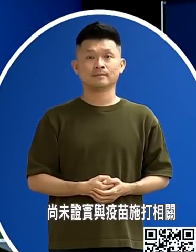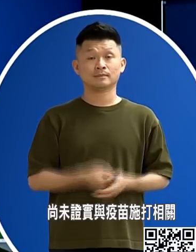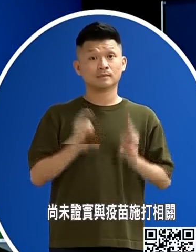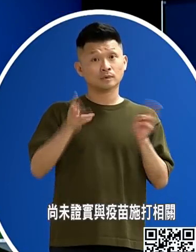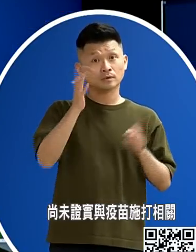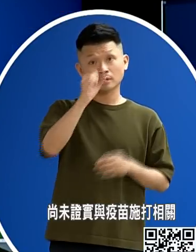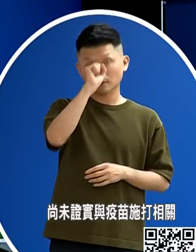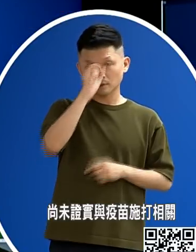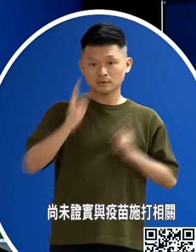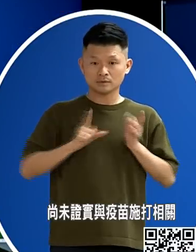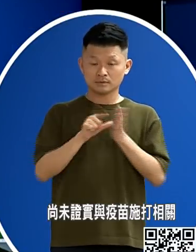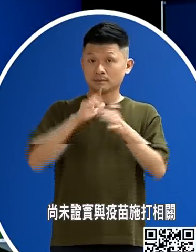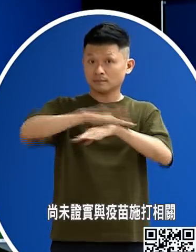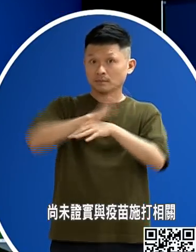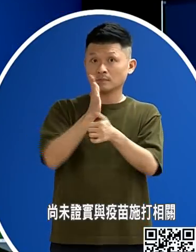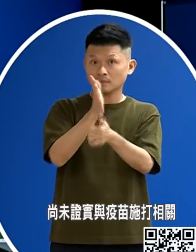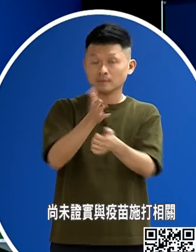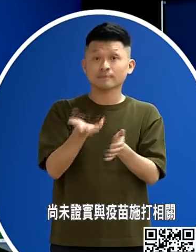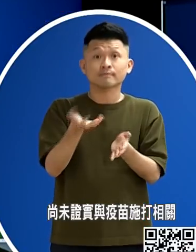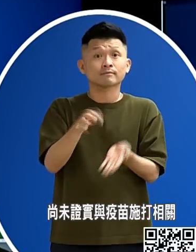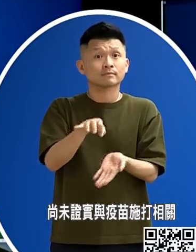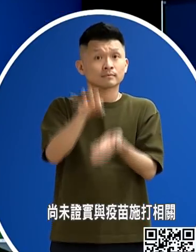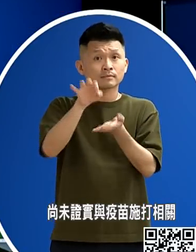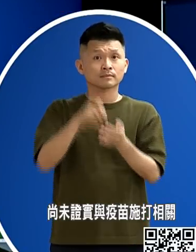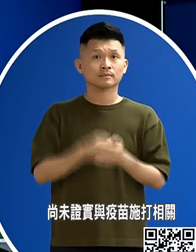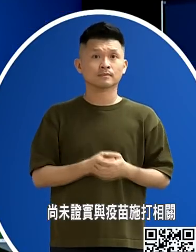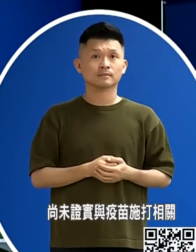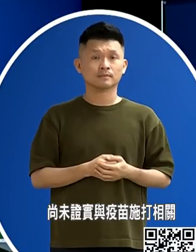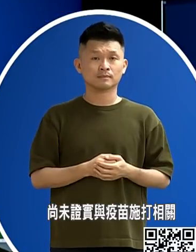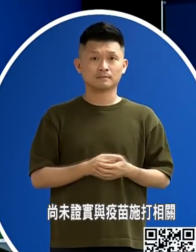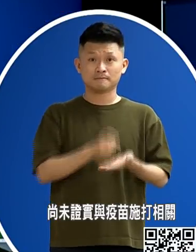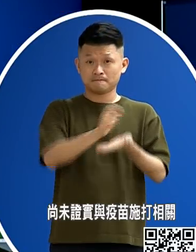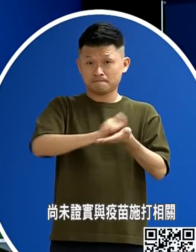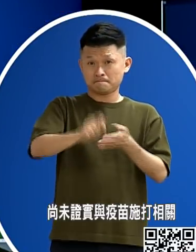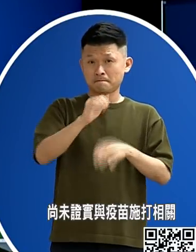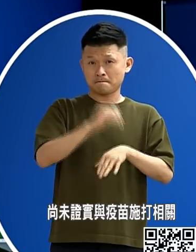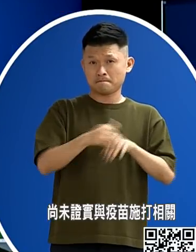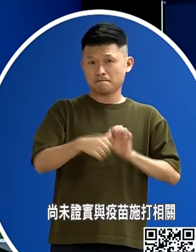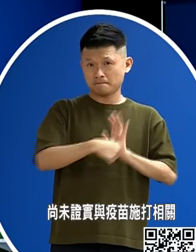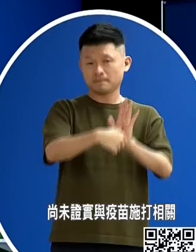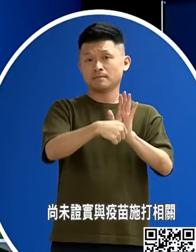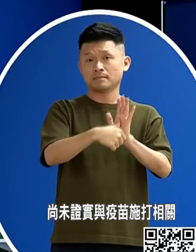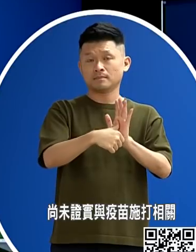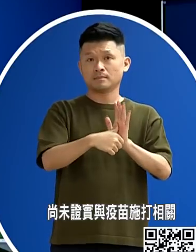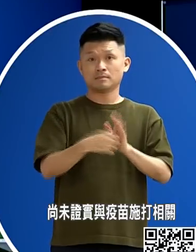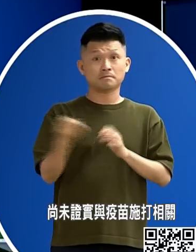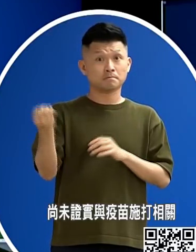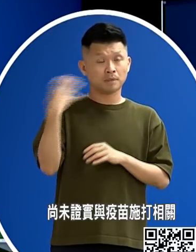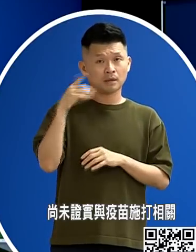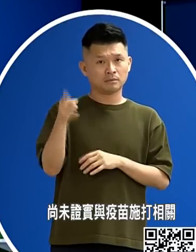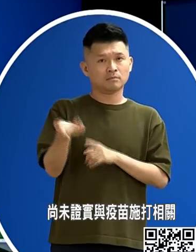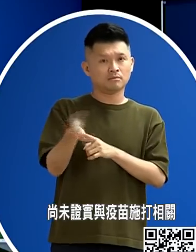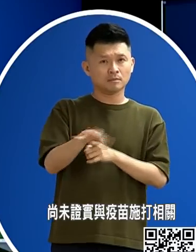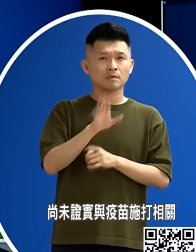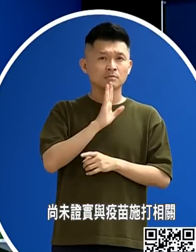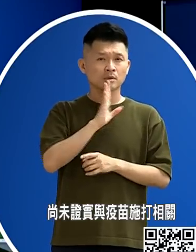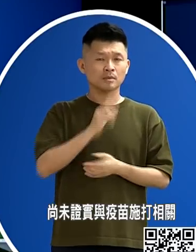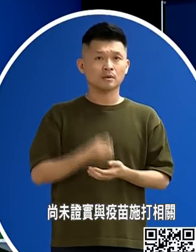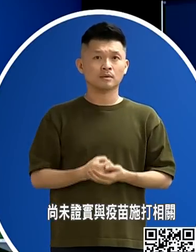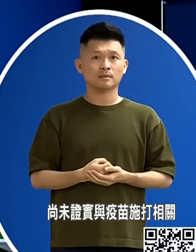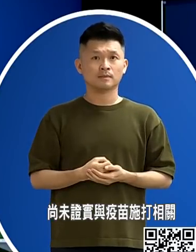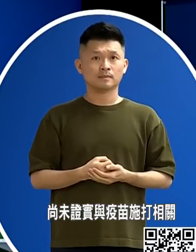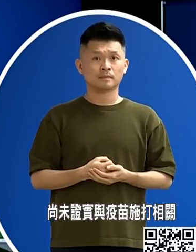指挥官好，自由时报提问。刚刚有提到说这一位作家就是通报死亡的状况，那请问这